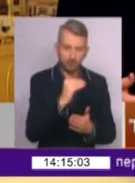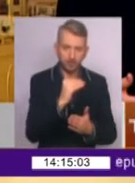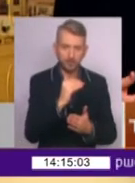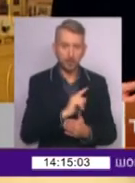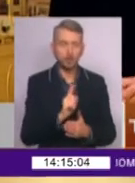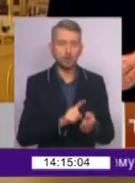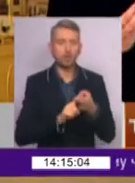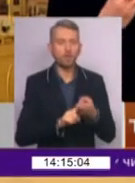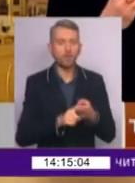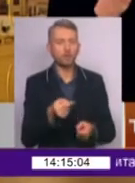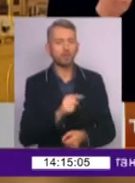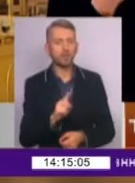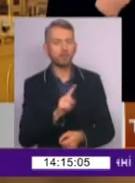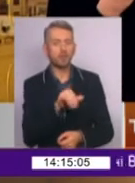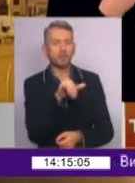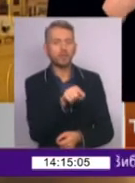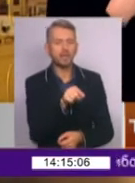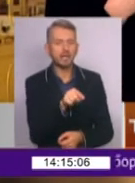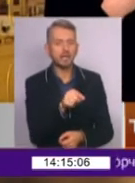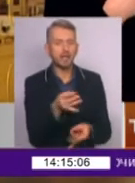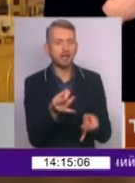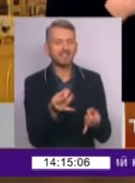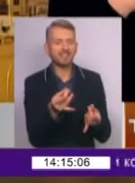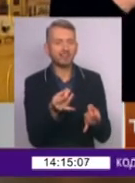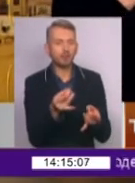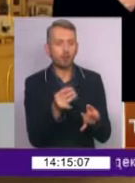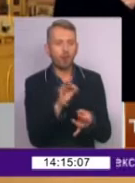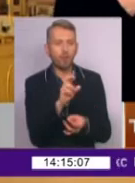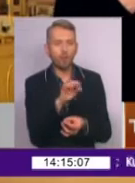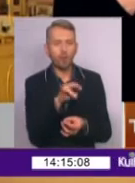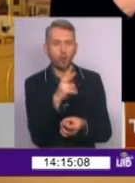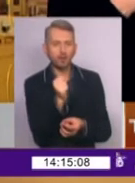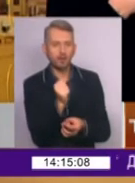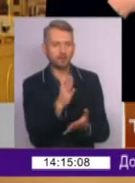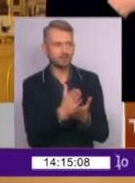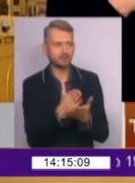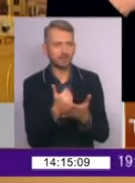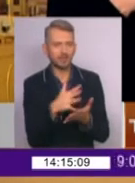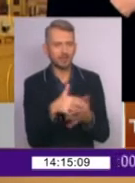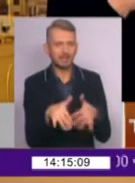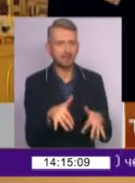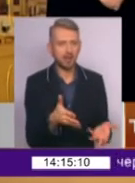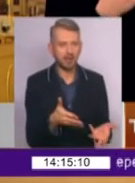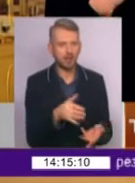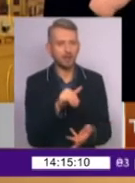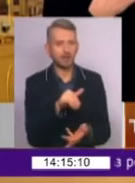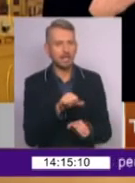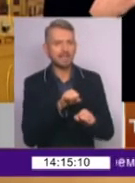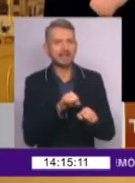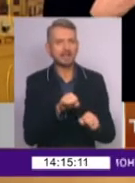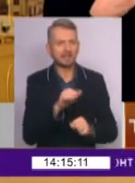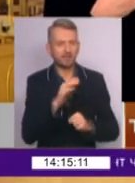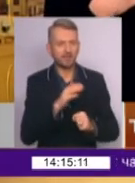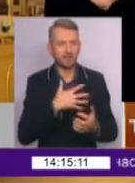що пов'язує з тим, що в них слизова оболонка є спровокована у цих дітей. Тобто захисні